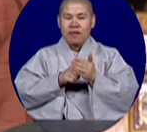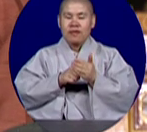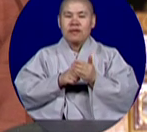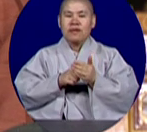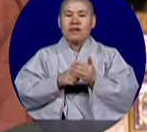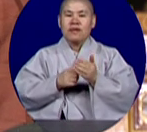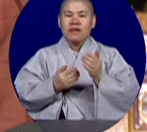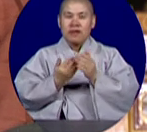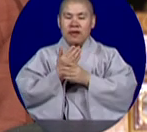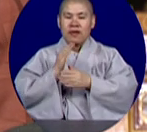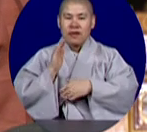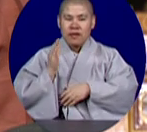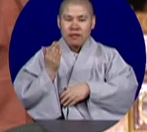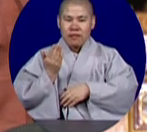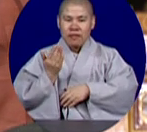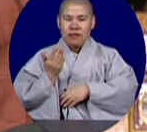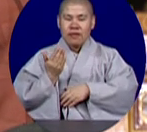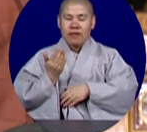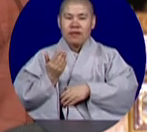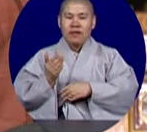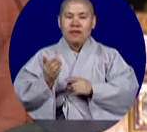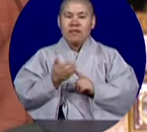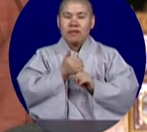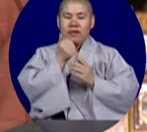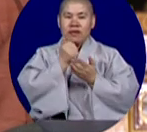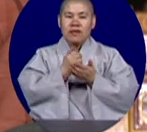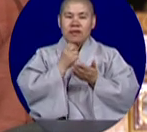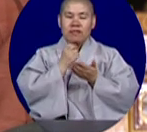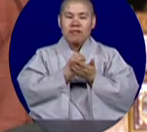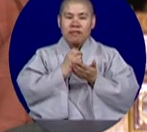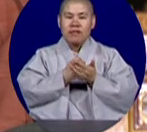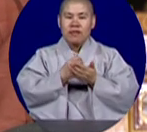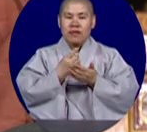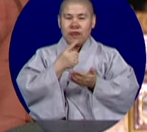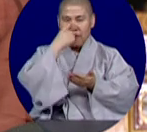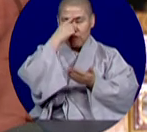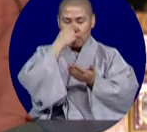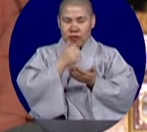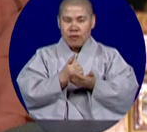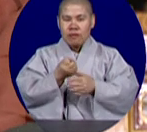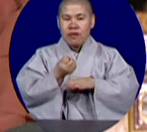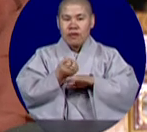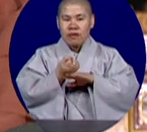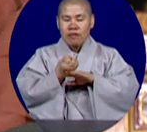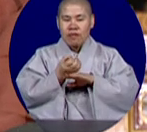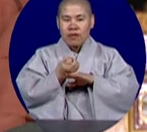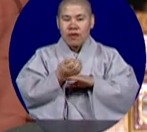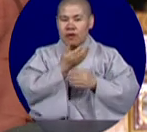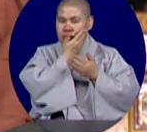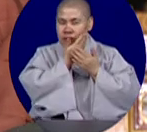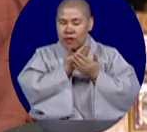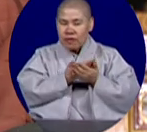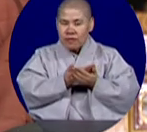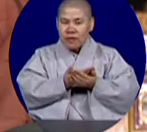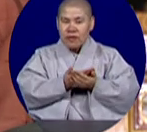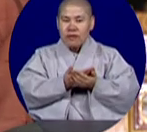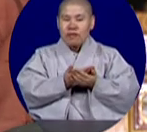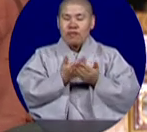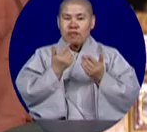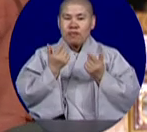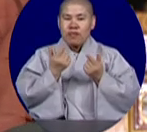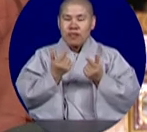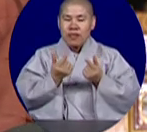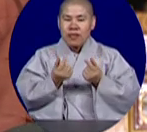안 되거든요. 그러니까 이 불법성 삼보라는 게 이렇게 중요해요. 그러면 이런